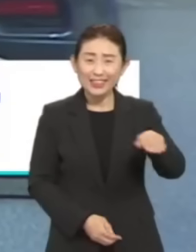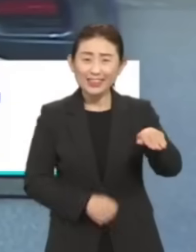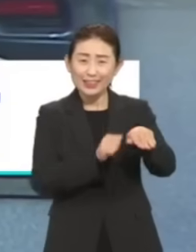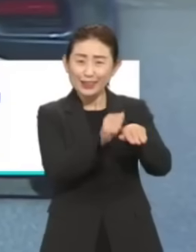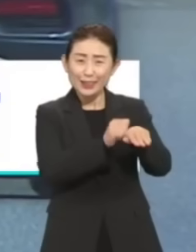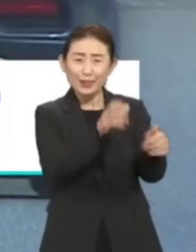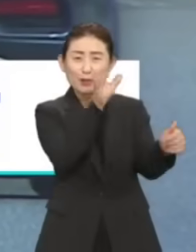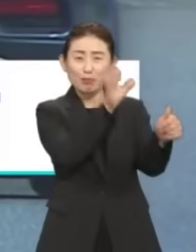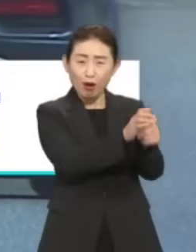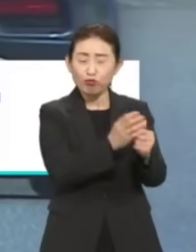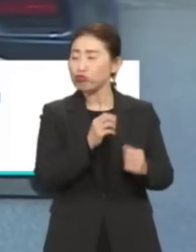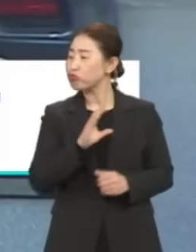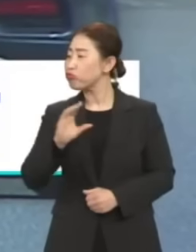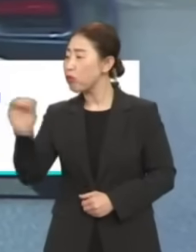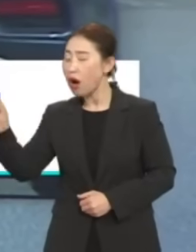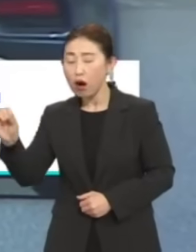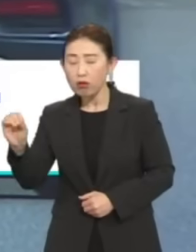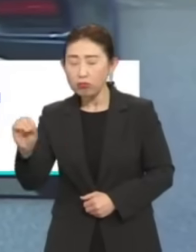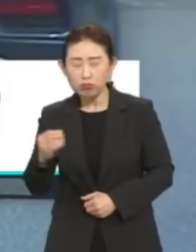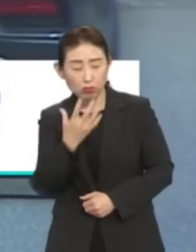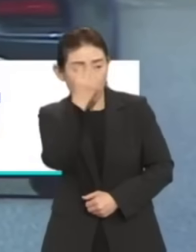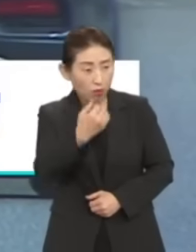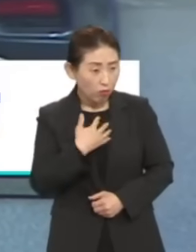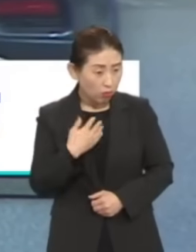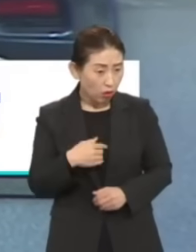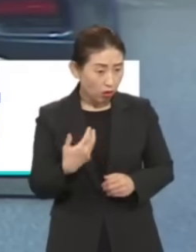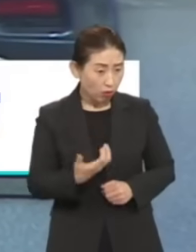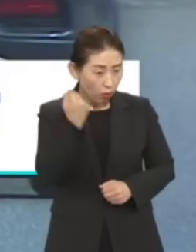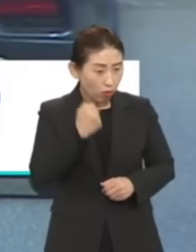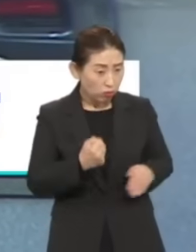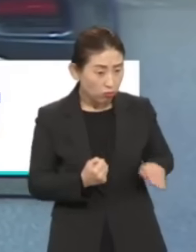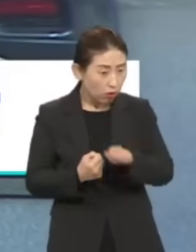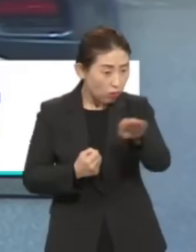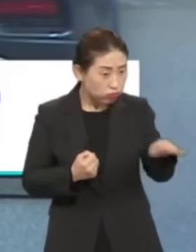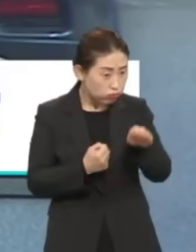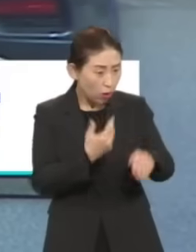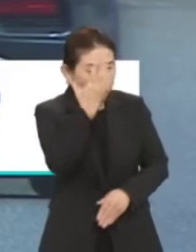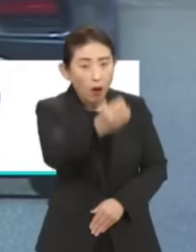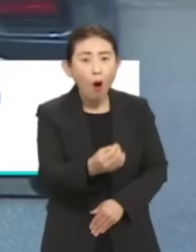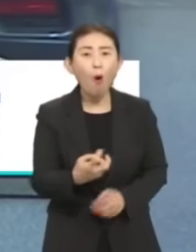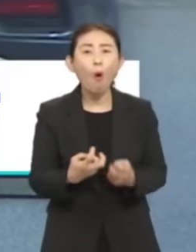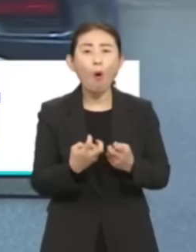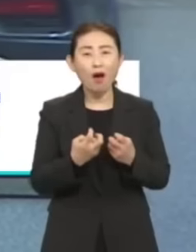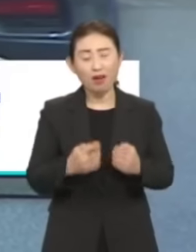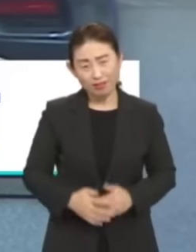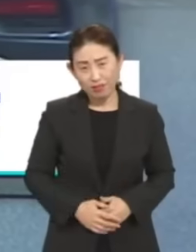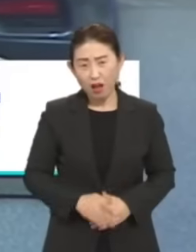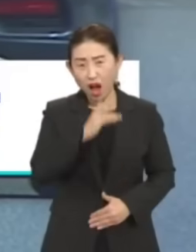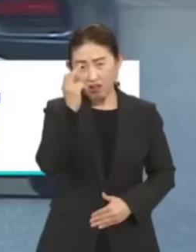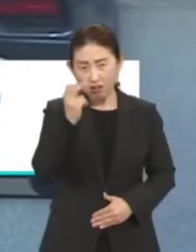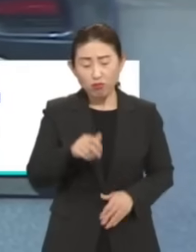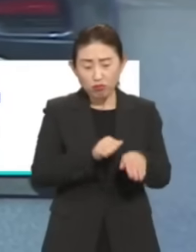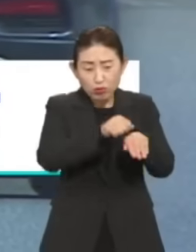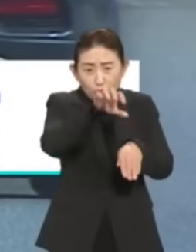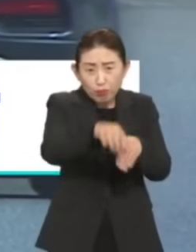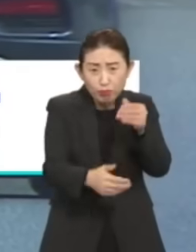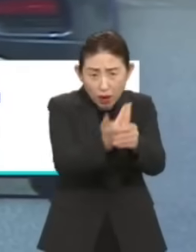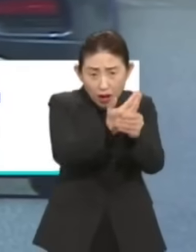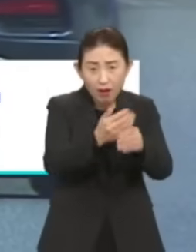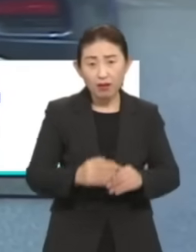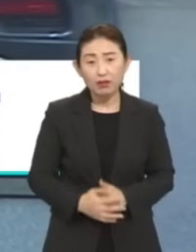세차를 맡긴 내 차를 누군가 몰래 타고 다닌다면 어떨까요? 실제로 아산의 한 세차장에서 일어난